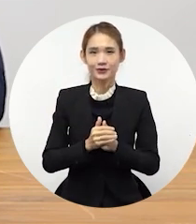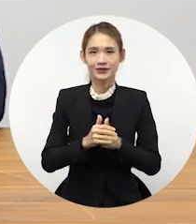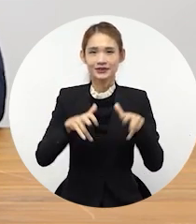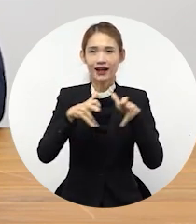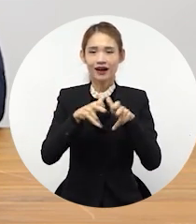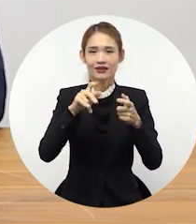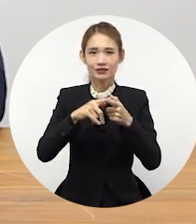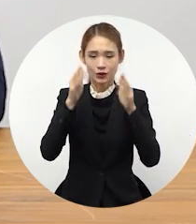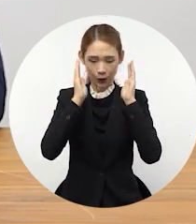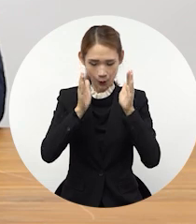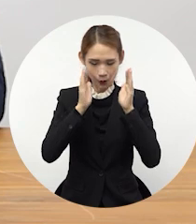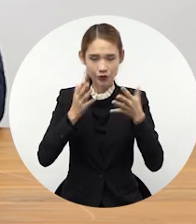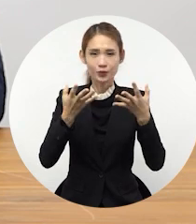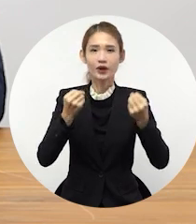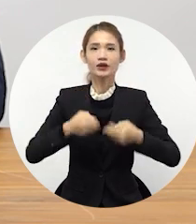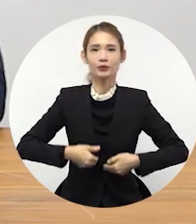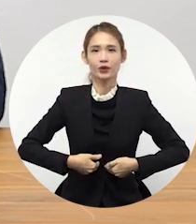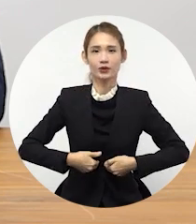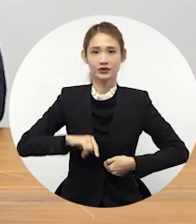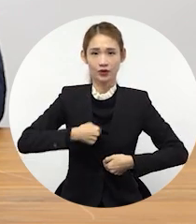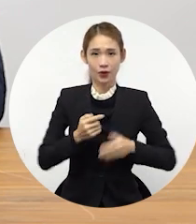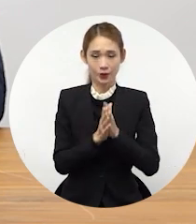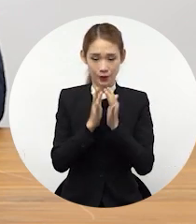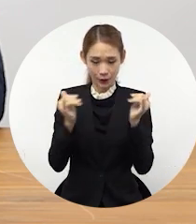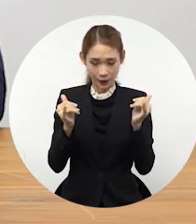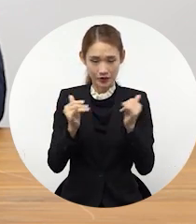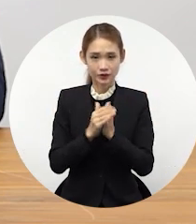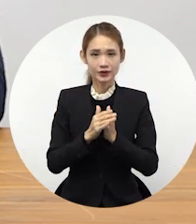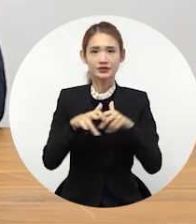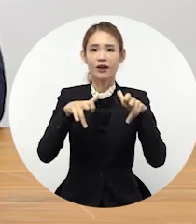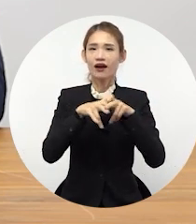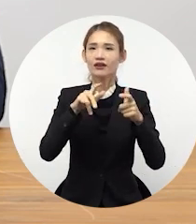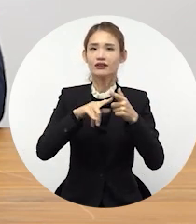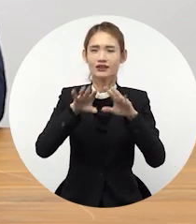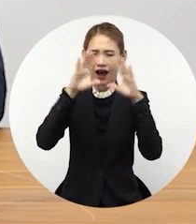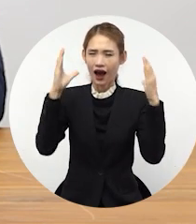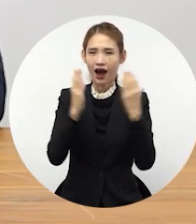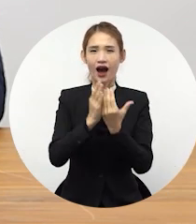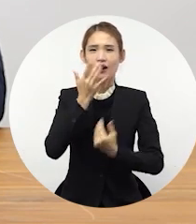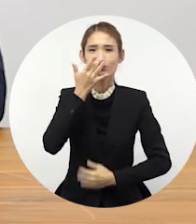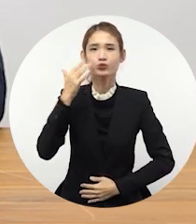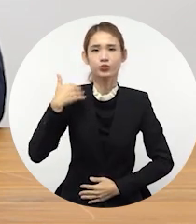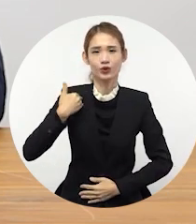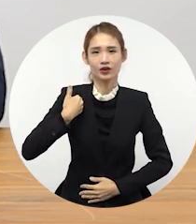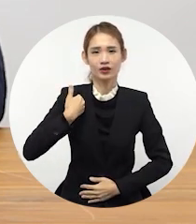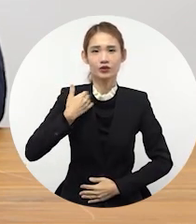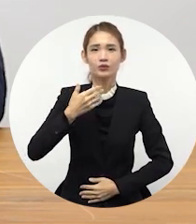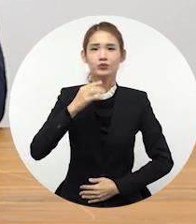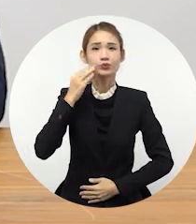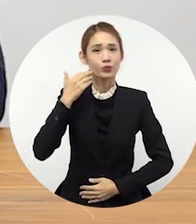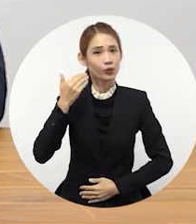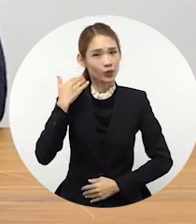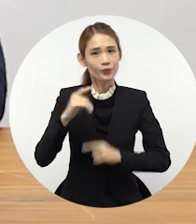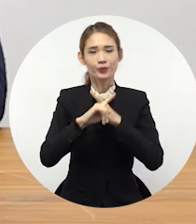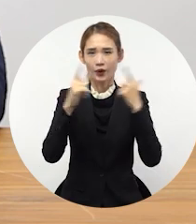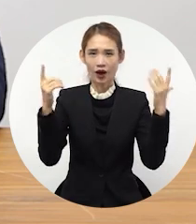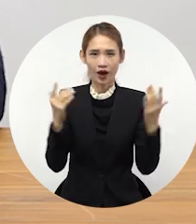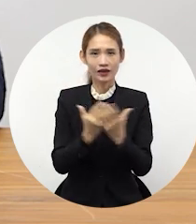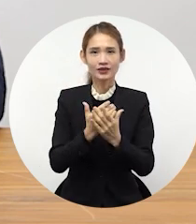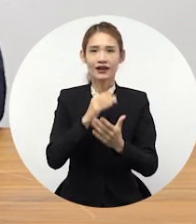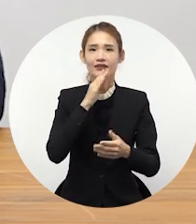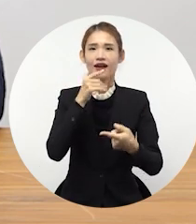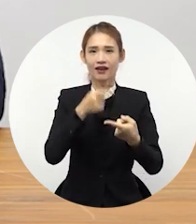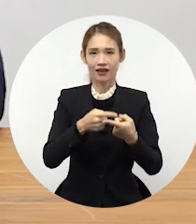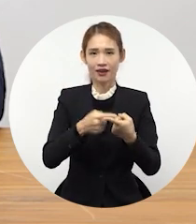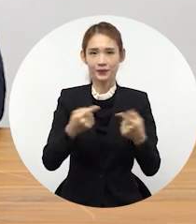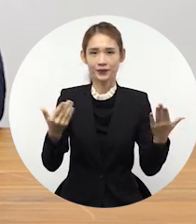막 장애가 공부를 할 게 참 많기도 하고 당사자인 저희도 사실 다 잘 몰라요. 네. 그리고 모르시는 게 어쩌면 당연할 수도 있죠.